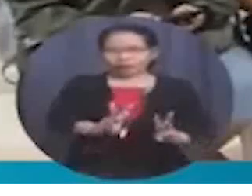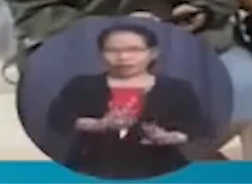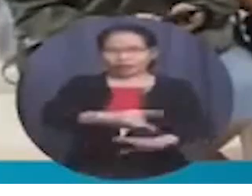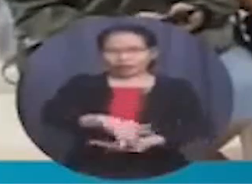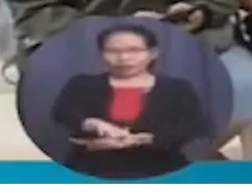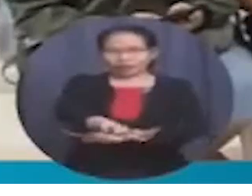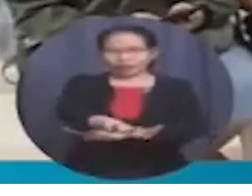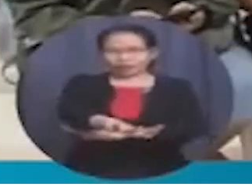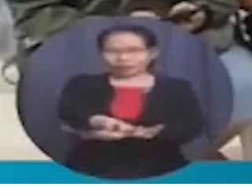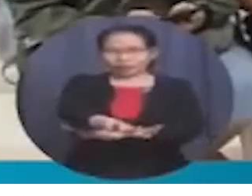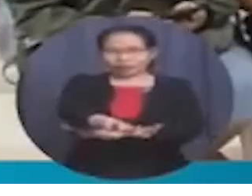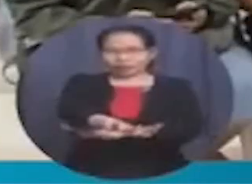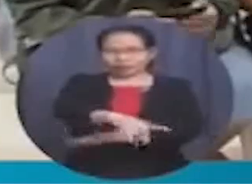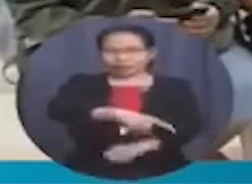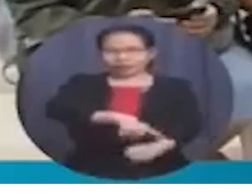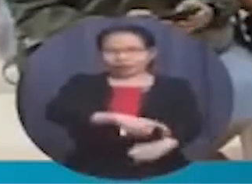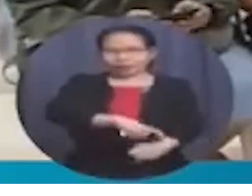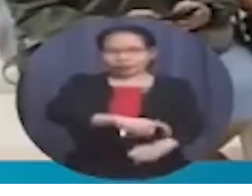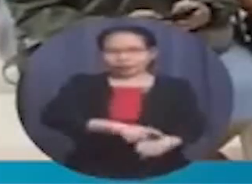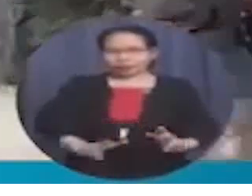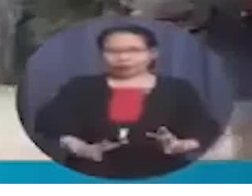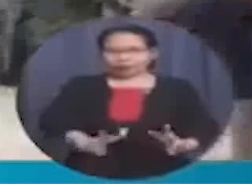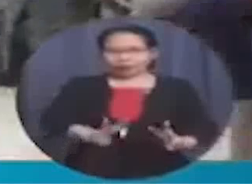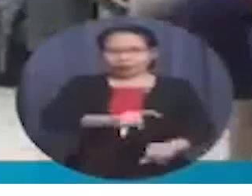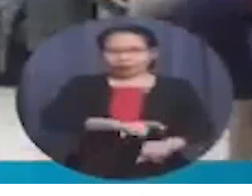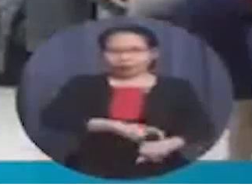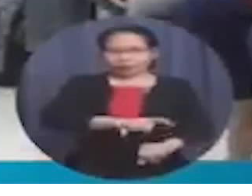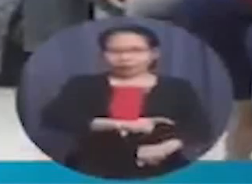samantalang maaga, may oras pa.